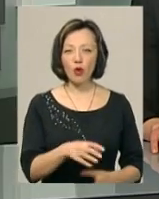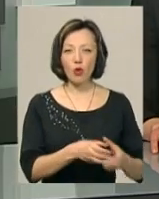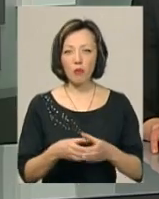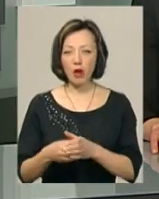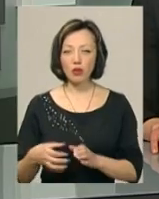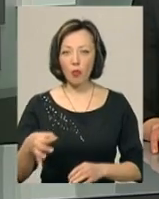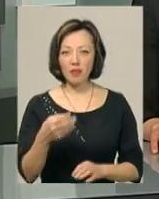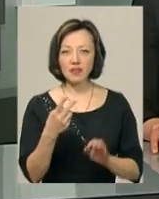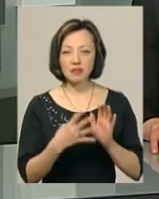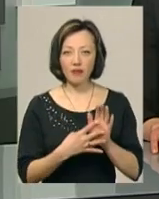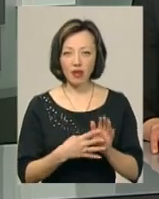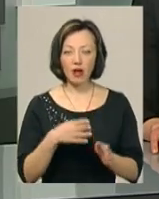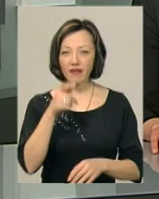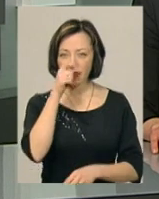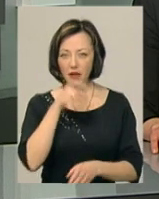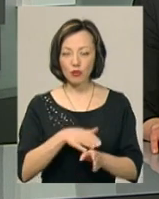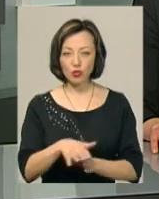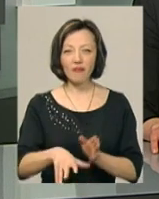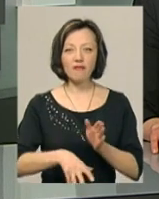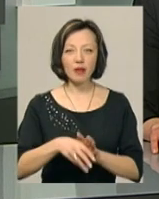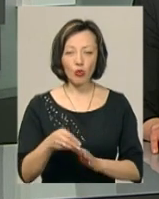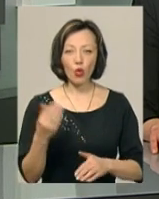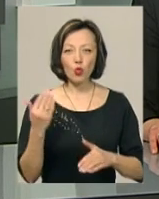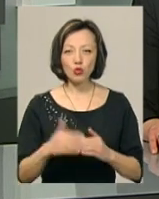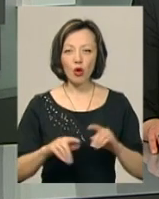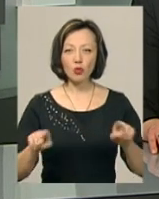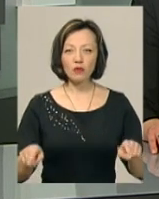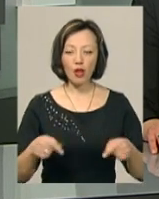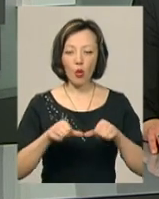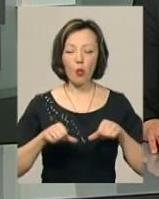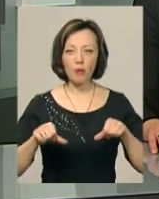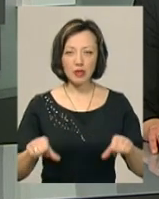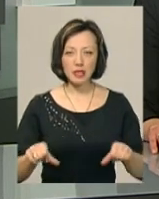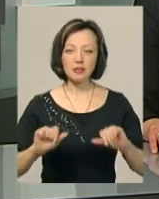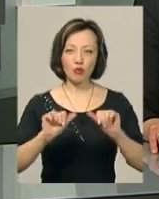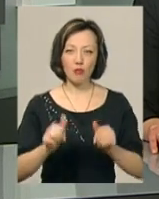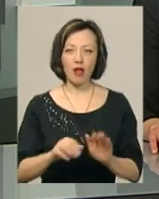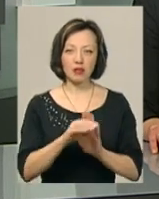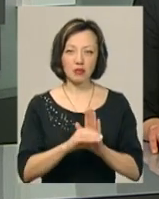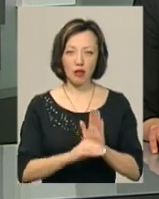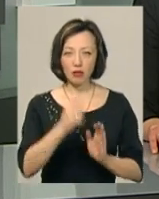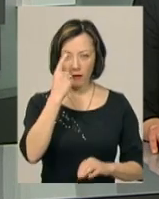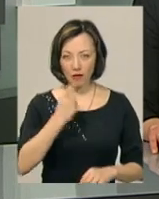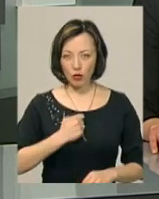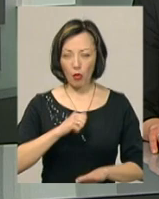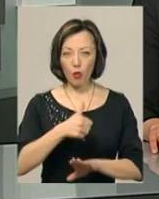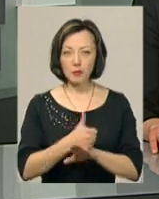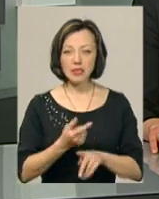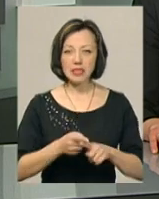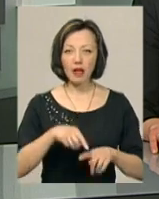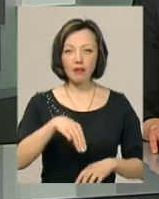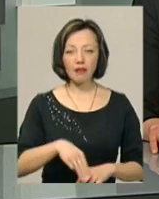де 29 квітня відбудуться вибори, утворили територіальні виборчі комісії та сформували їхній склад. Про це нам повідомили очільники цих